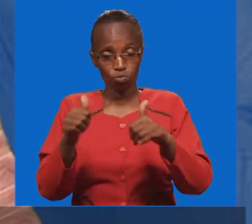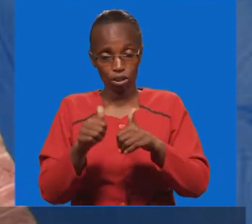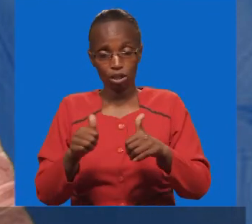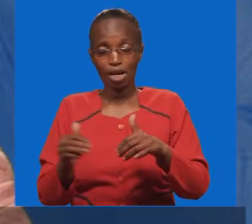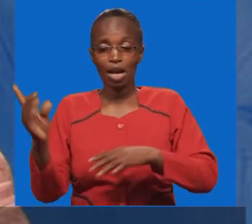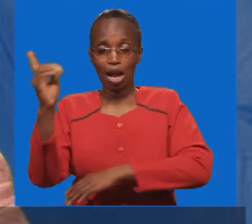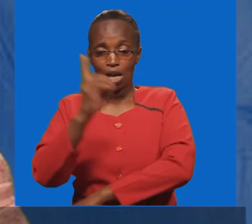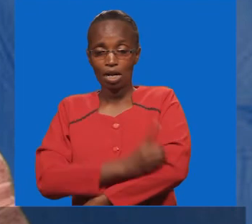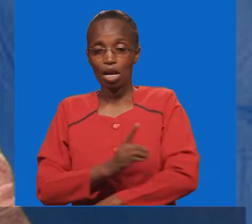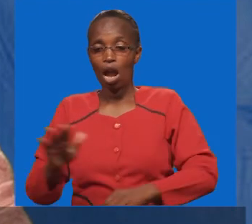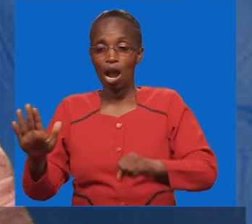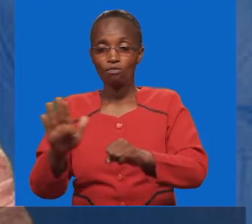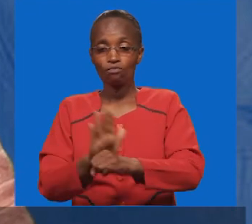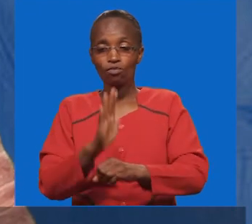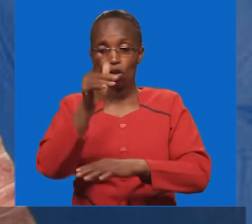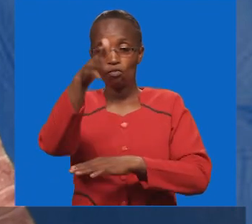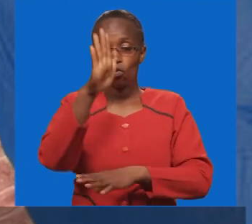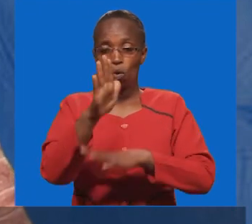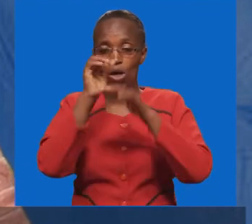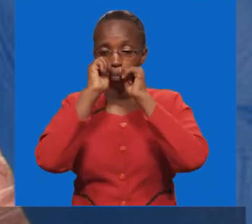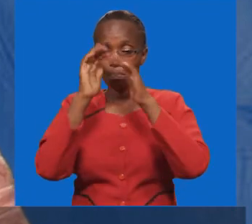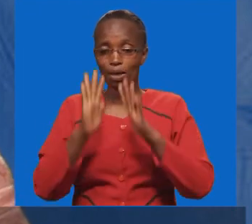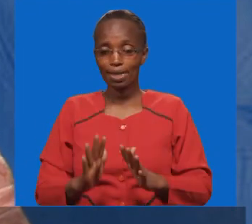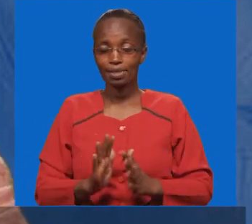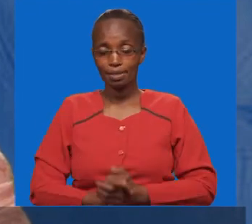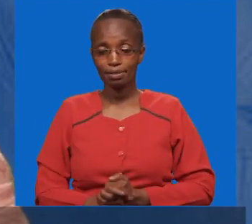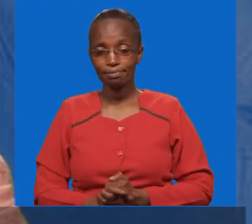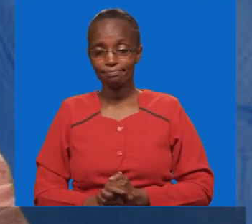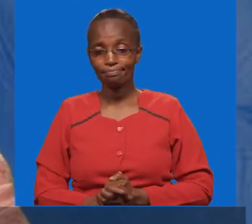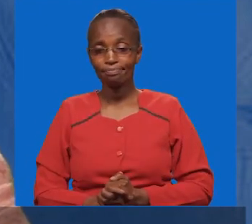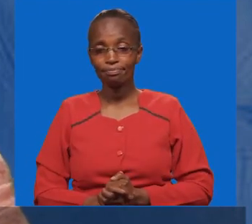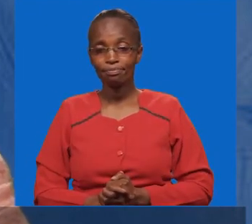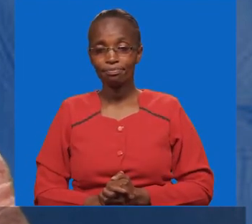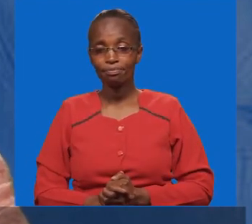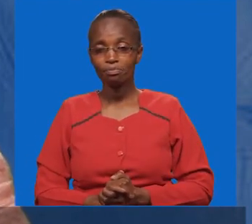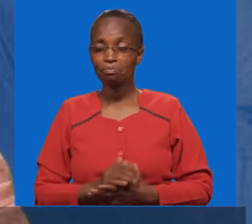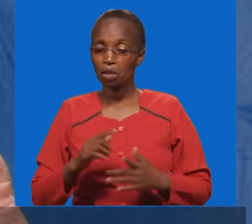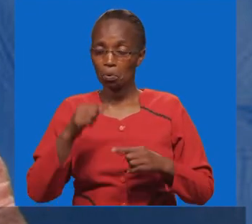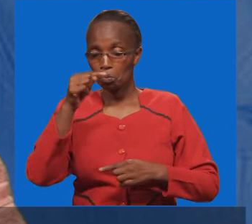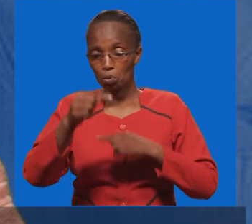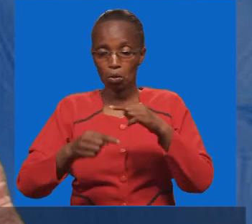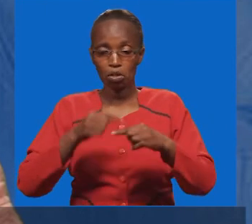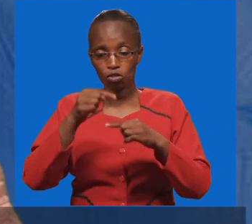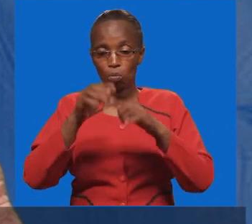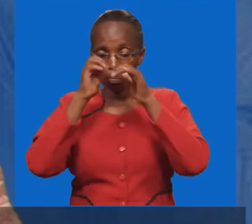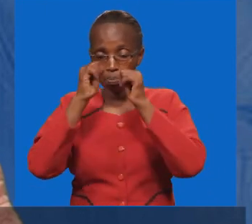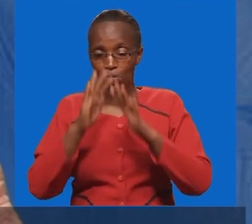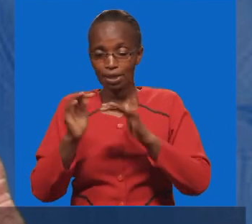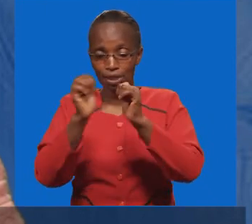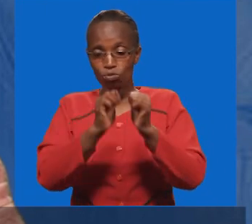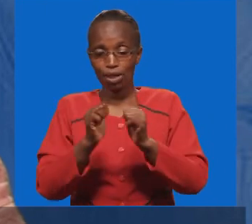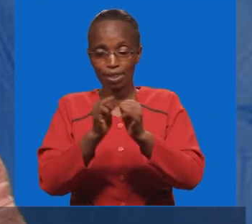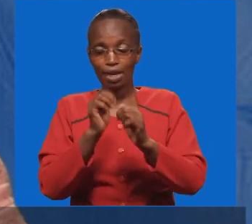njema ambayo imejaa baraka zake Mwenyezi Mungu. Hadi hapo kesho, tuendelee na kubarikiwa